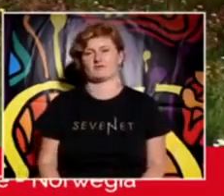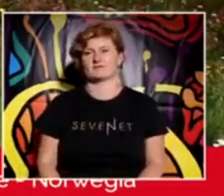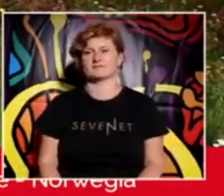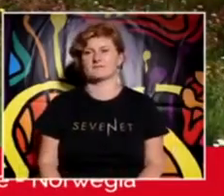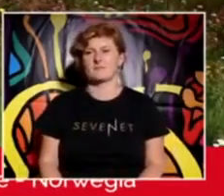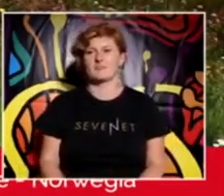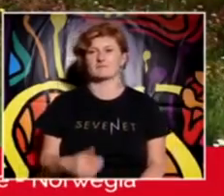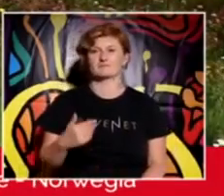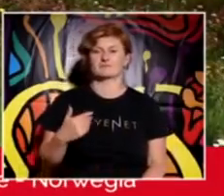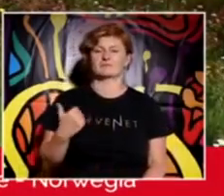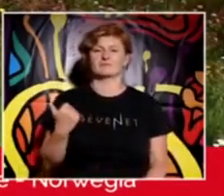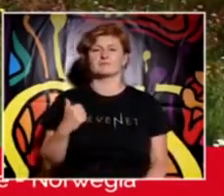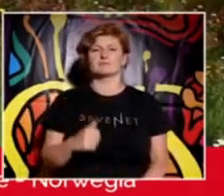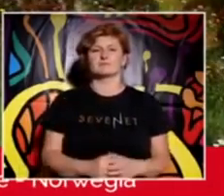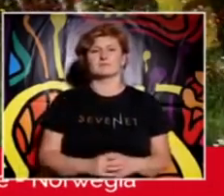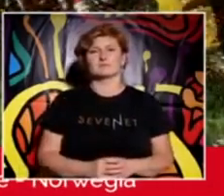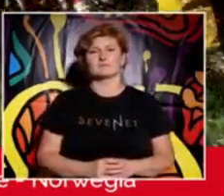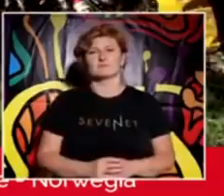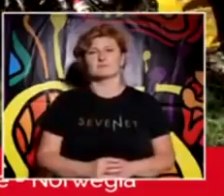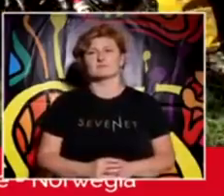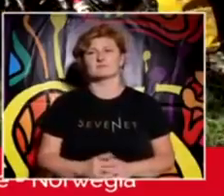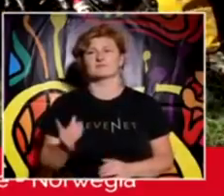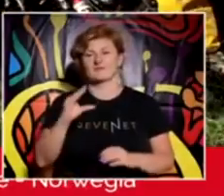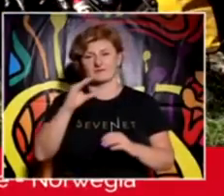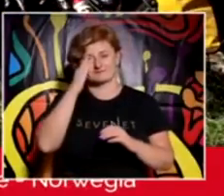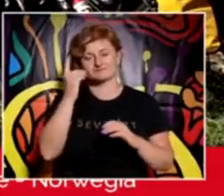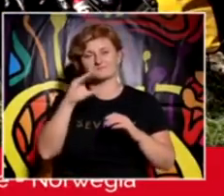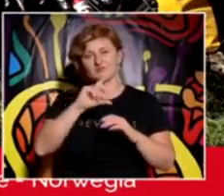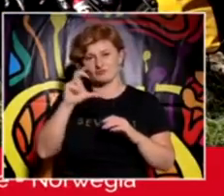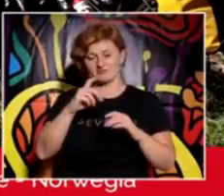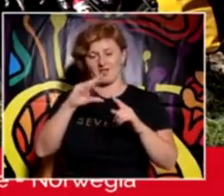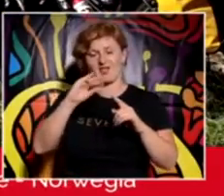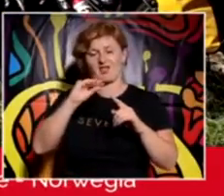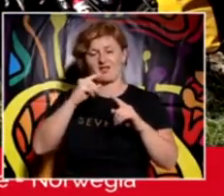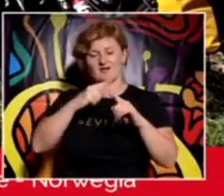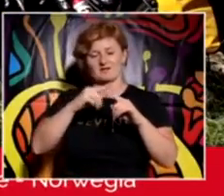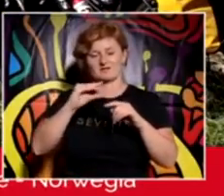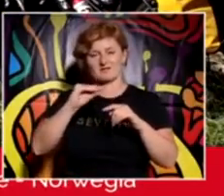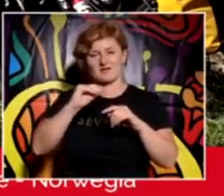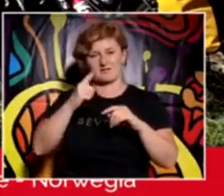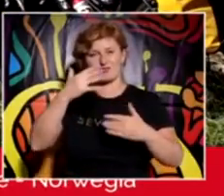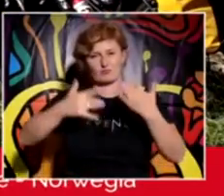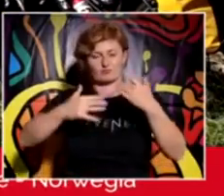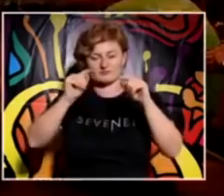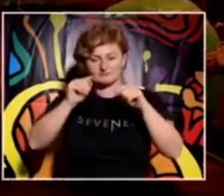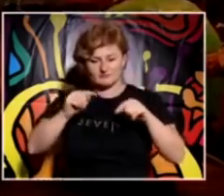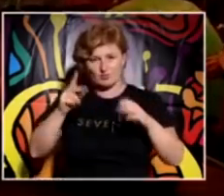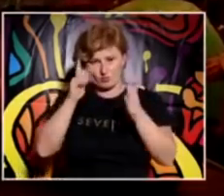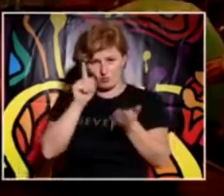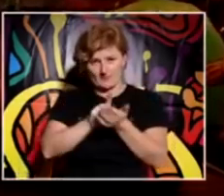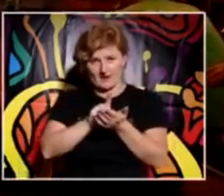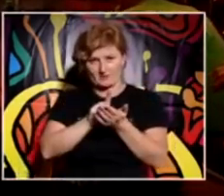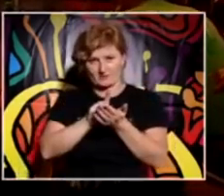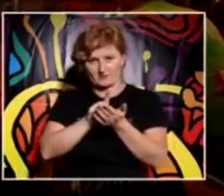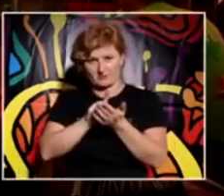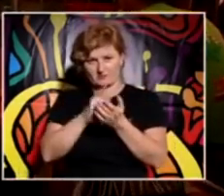myśleć z tęsknotą. W tym Excelu udało się ułożyć wam przed wyjazdem kilka takich ładnych liczb, które pozwoliły